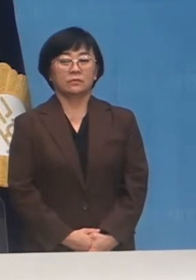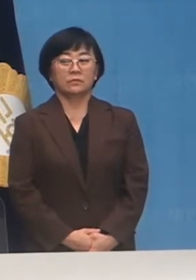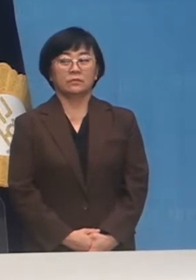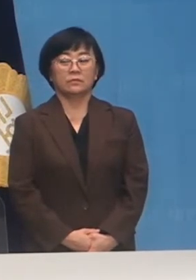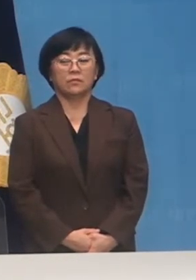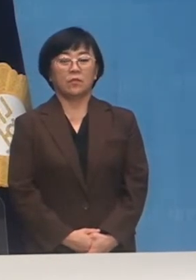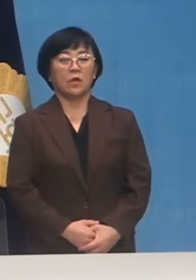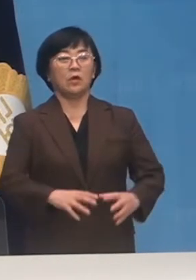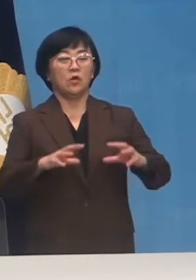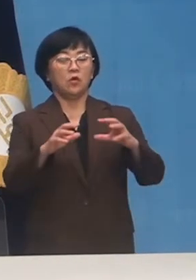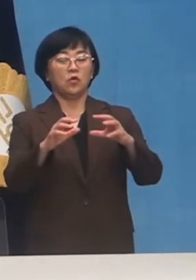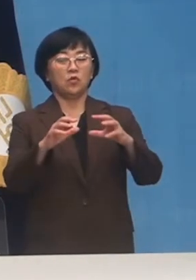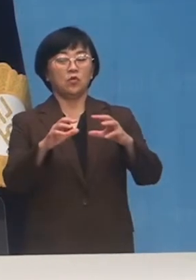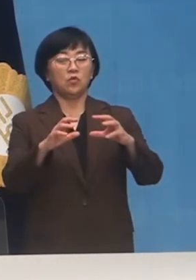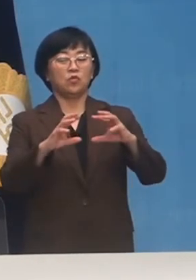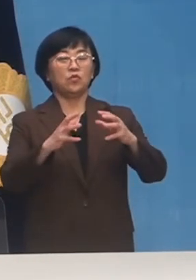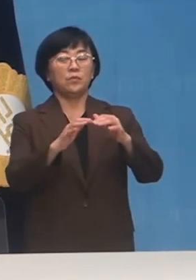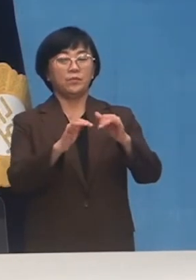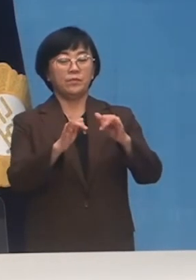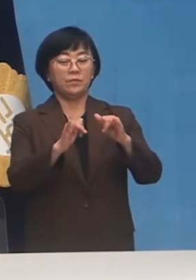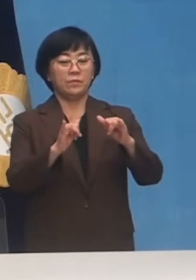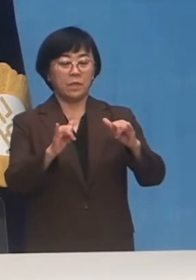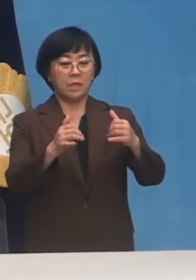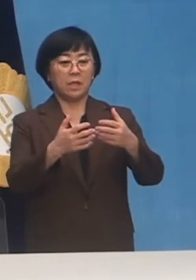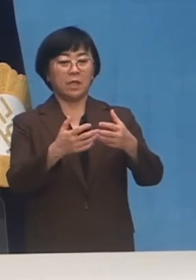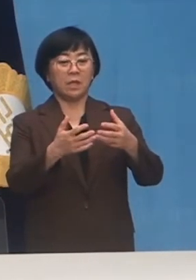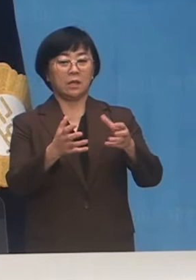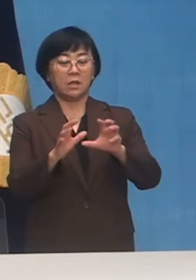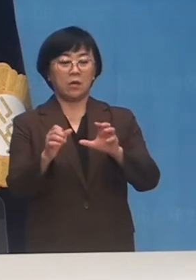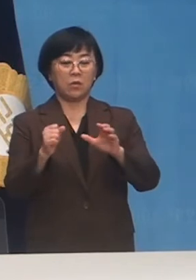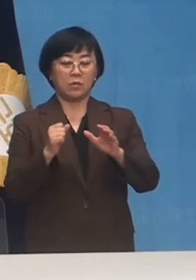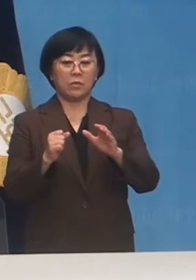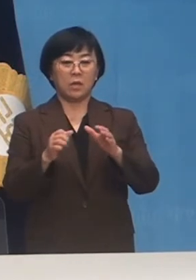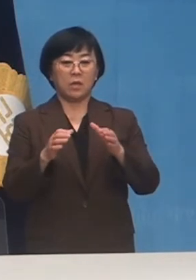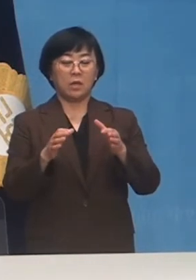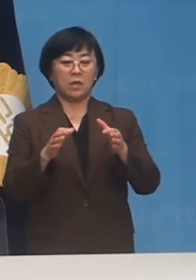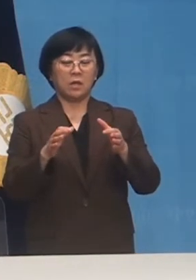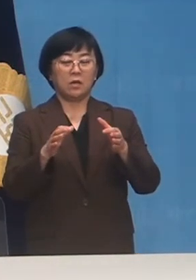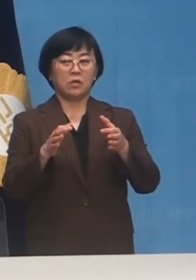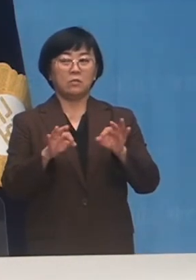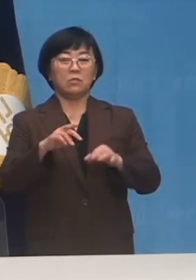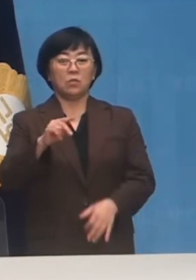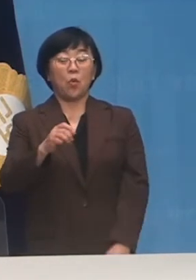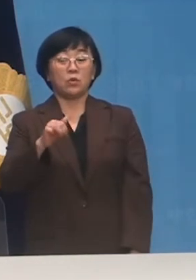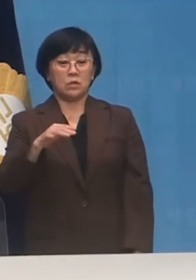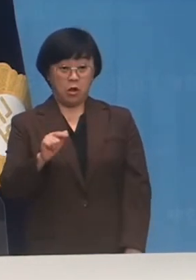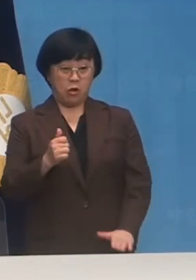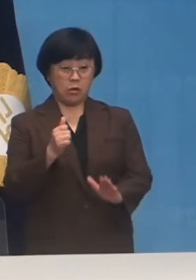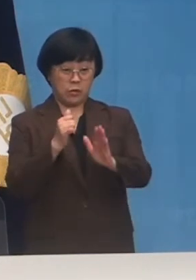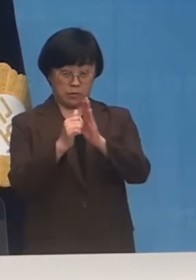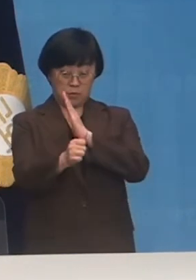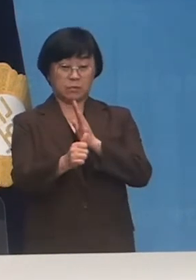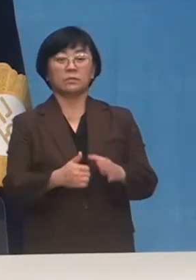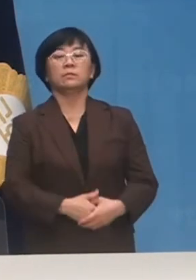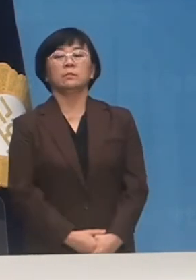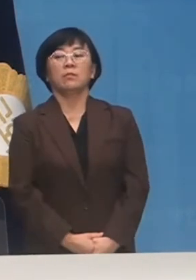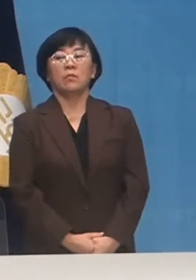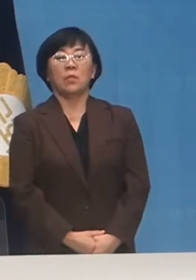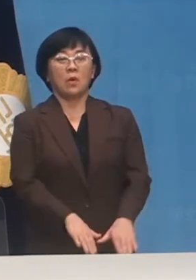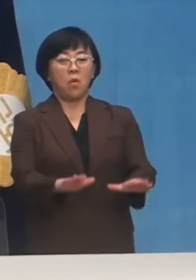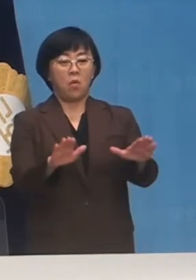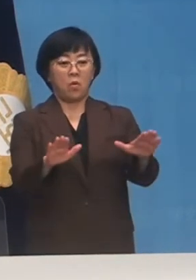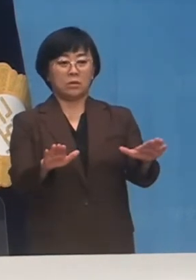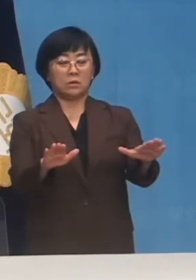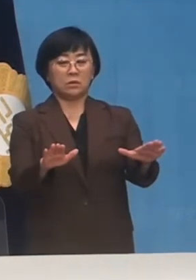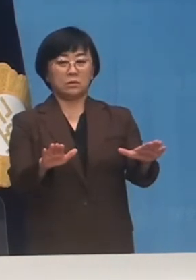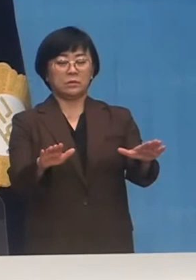전 국민의당 원내대표 김동철 전 국회의원입니다. 오늘은